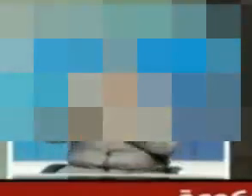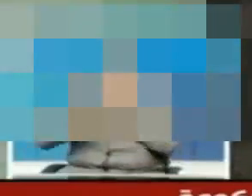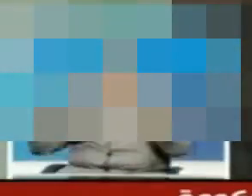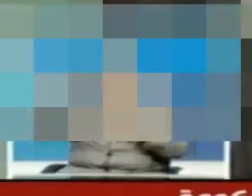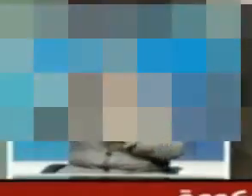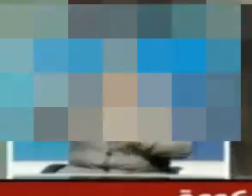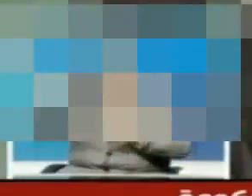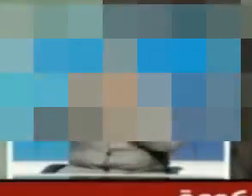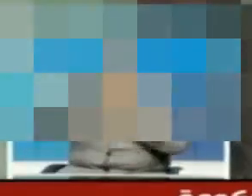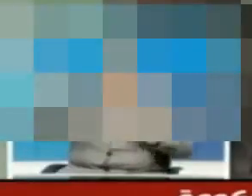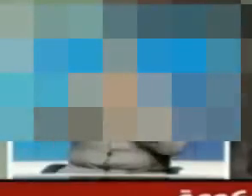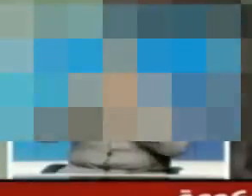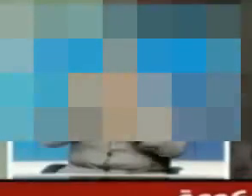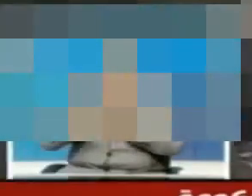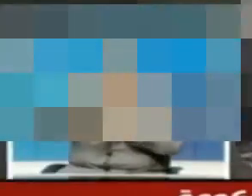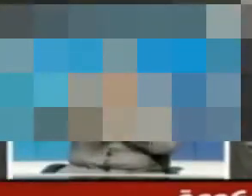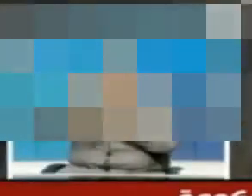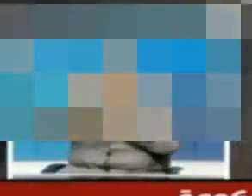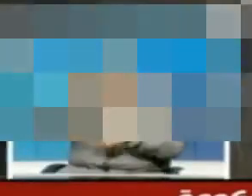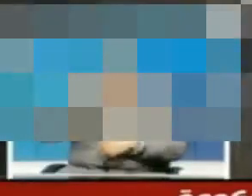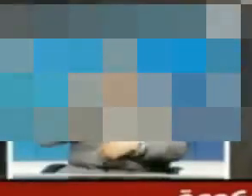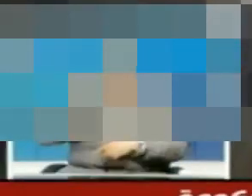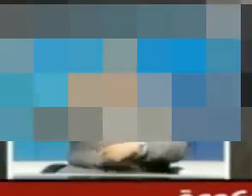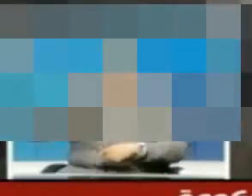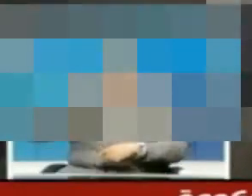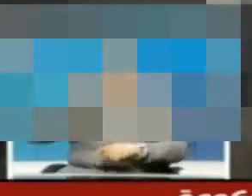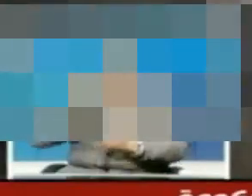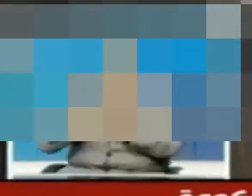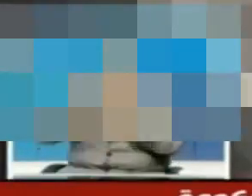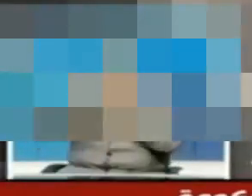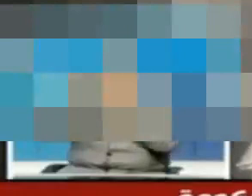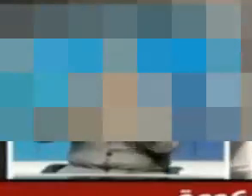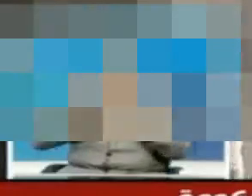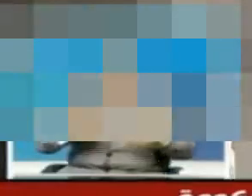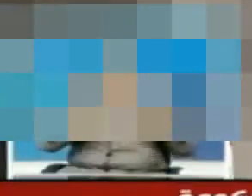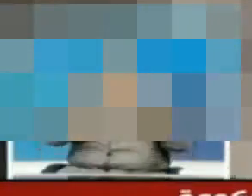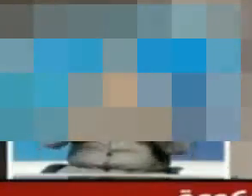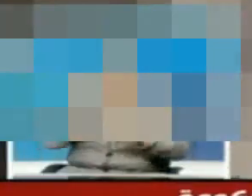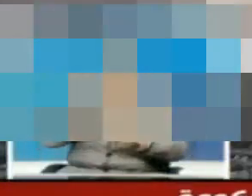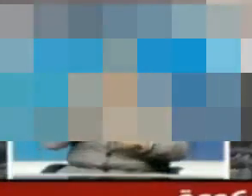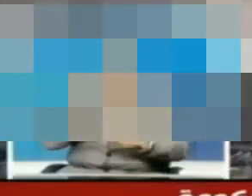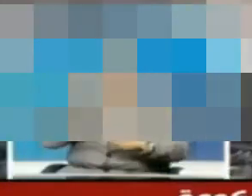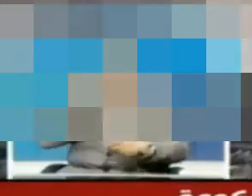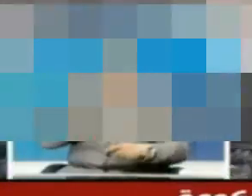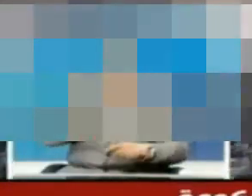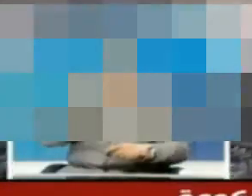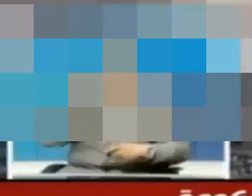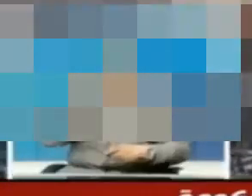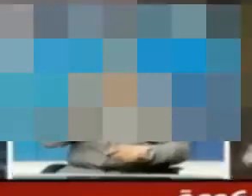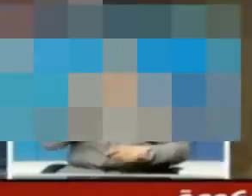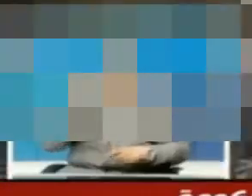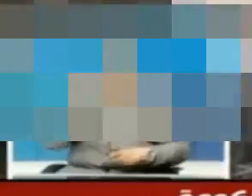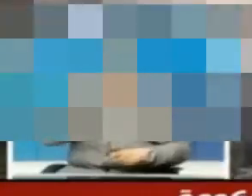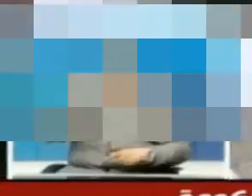الاحتلال، وكذا الوضع في حي الرمال ومخيمات النصيرات والبريج والمغازي ومدينة دير